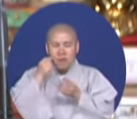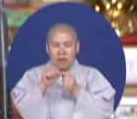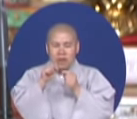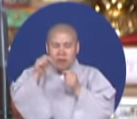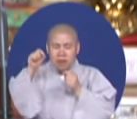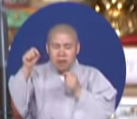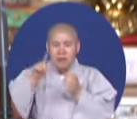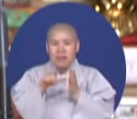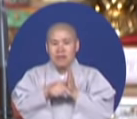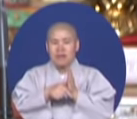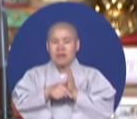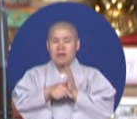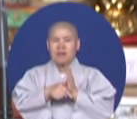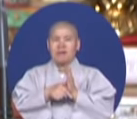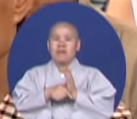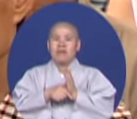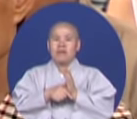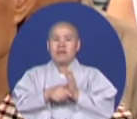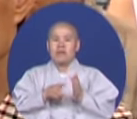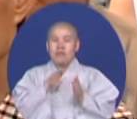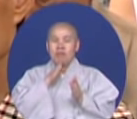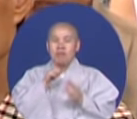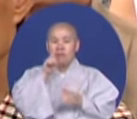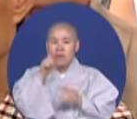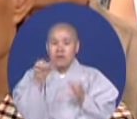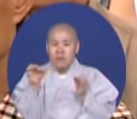근데 무량겁이 일찰나예요.